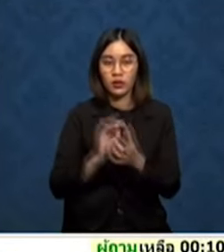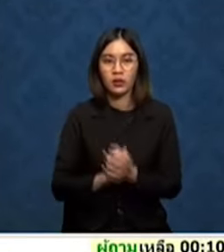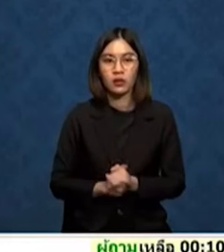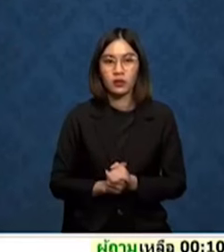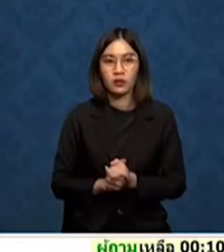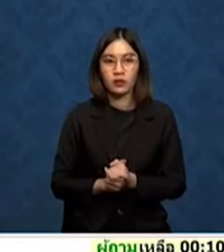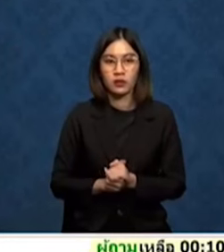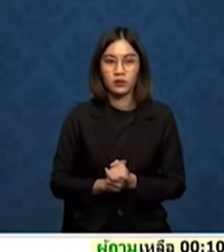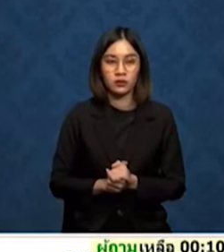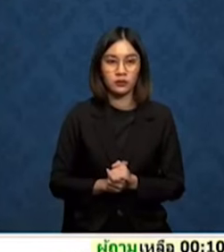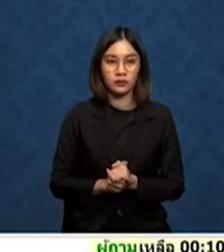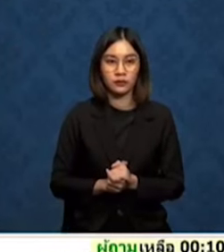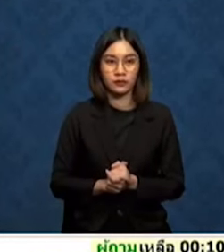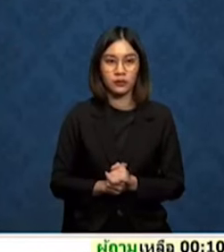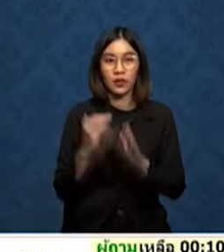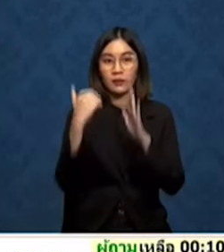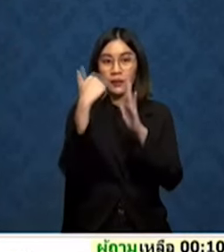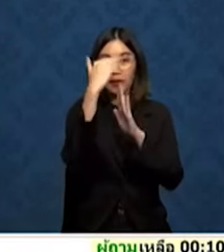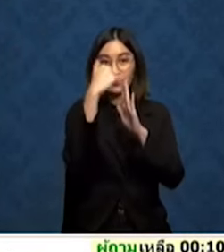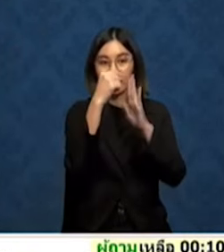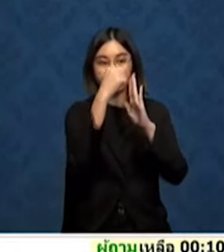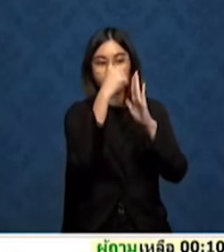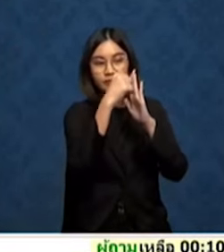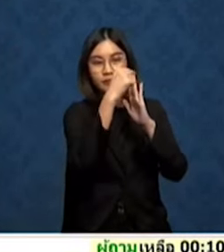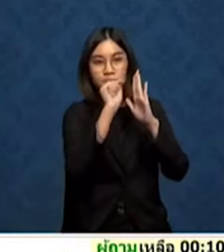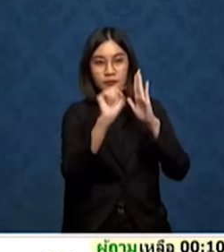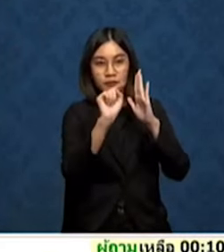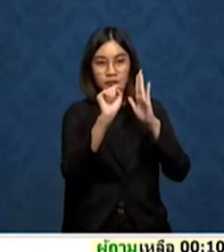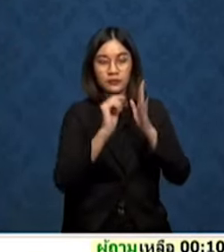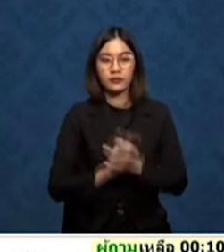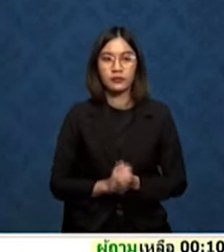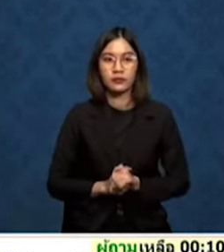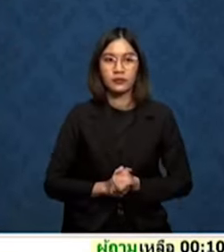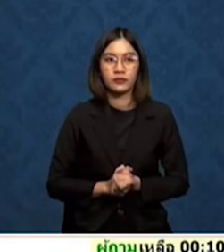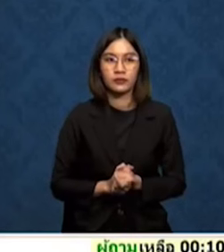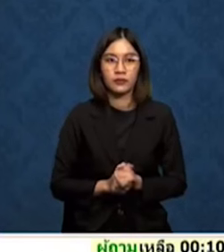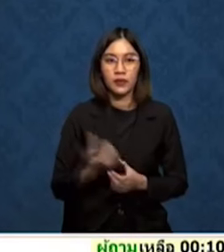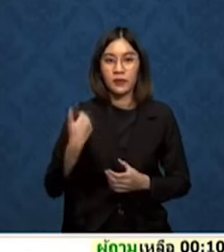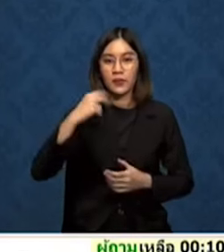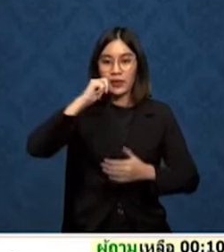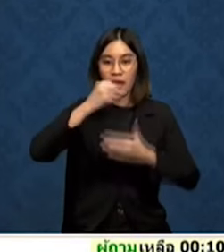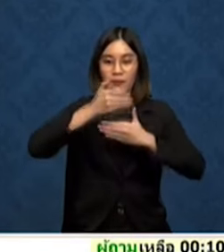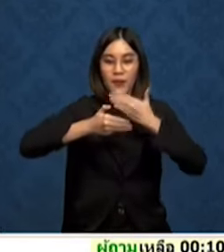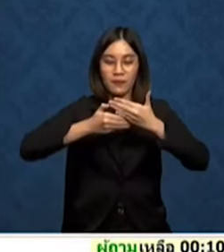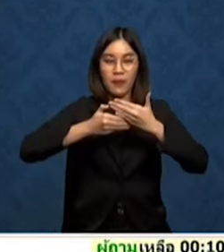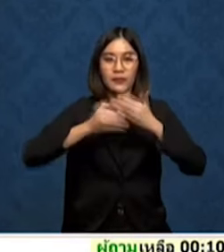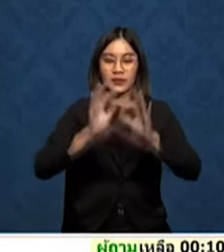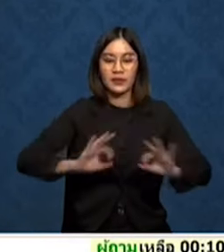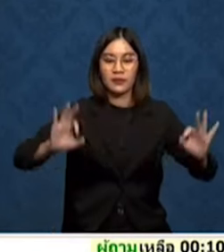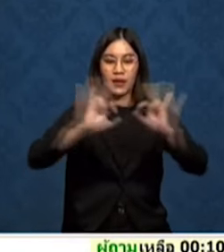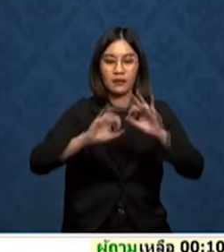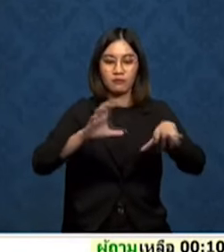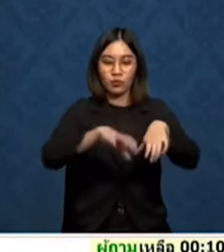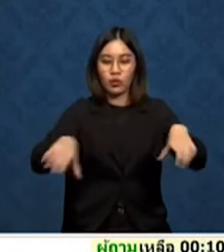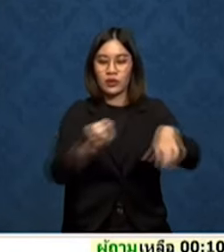ในช่วงภาคเหนือตอนบนนะครับเราก็มีเขื่อนที่สำคัญอยู่ 4เขื่อนด้วยกันนะ